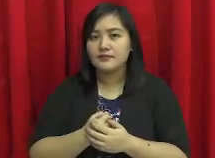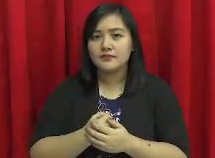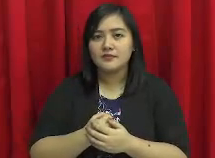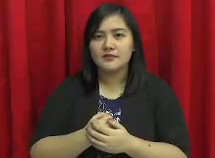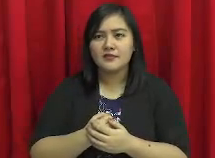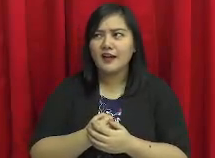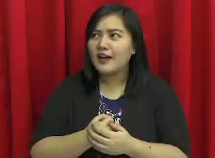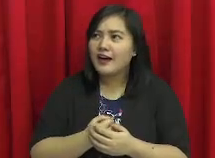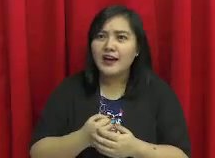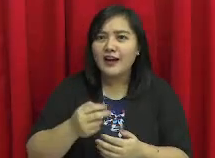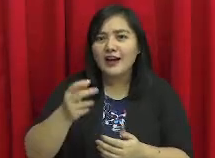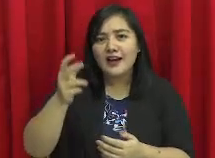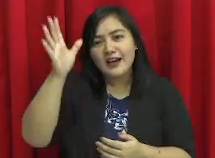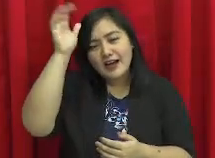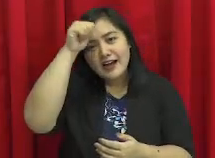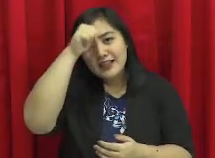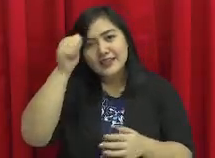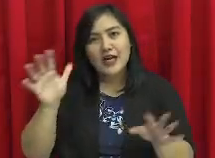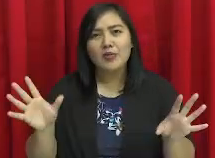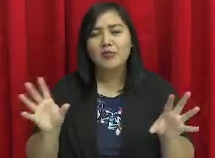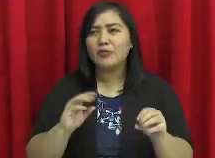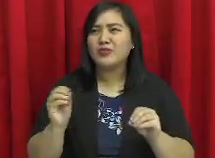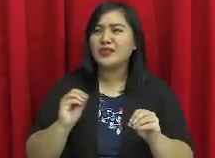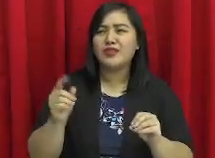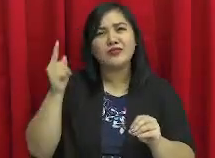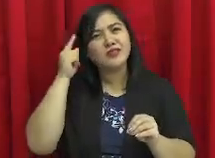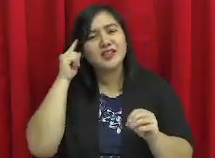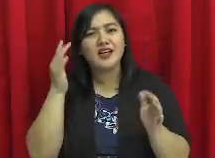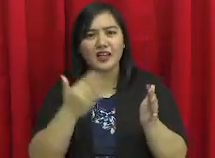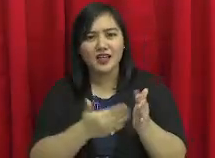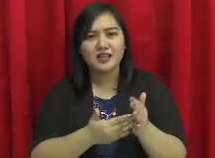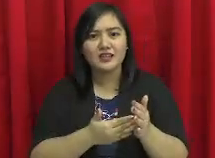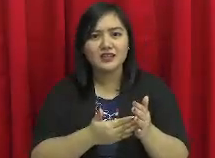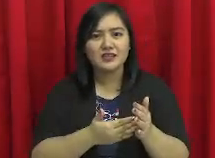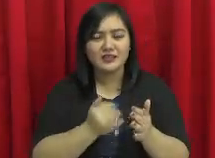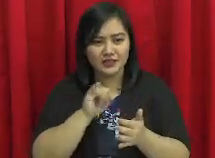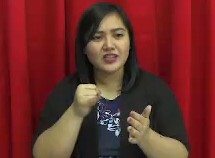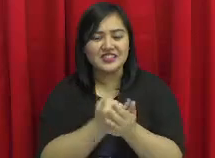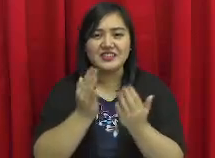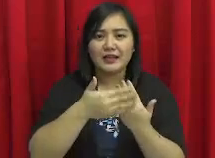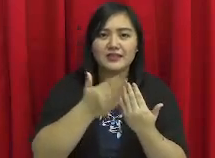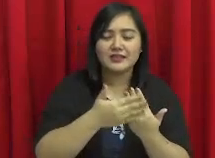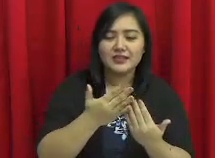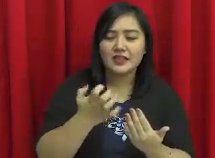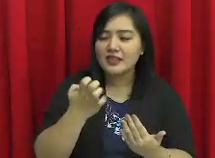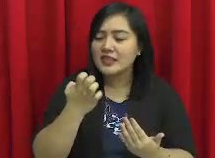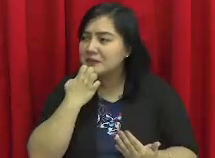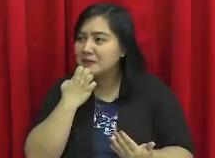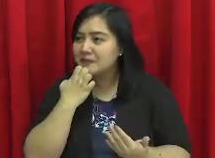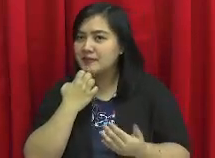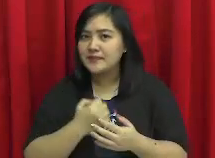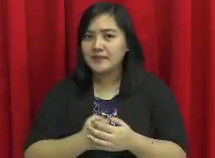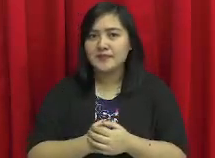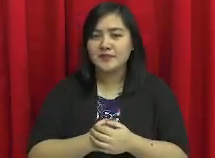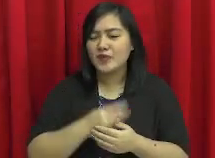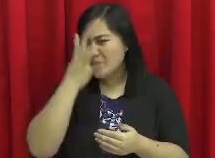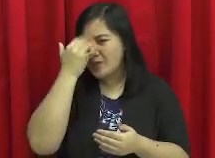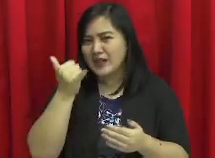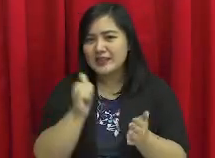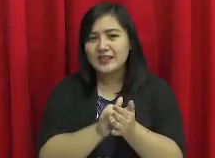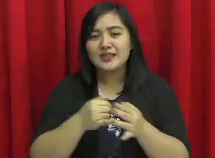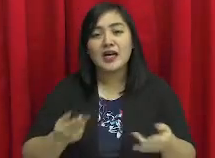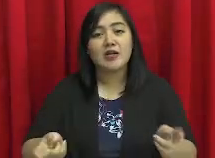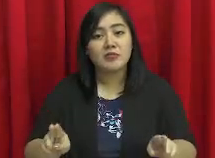that, walang ganun eh. Walang ganun, kapatid. He did and it eh. Did it na agad. Why? Diba? Bakit nagkaroon ng ganun? It